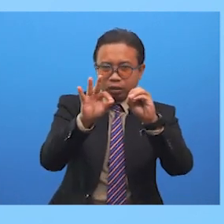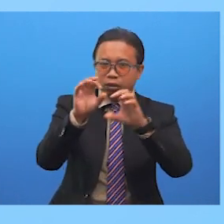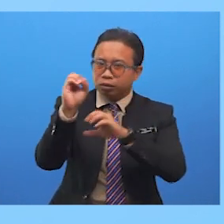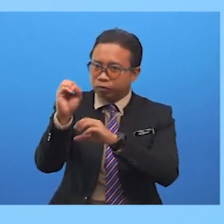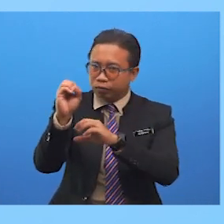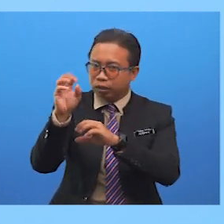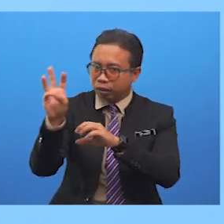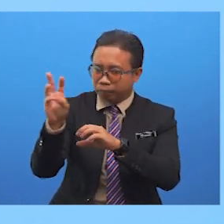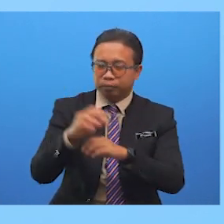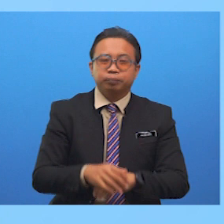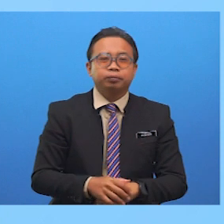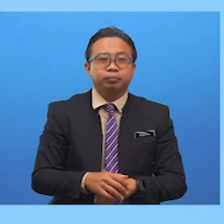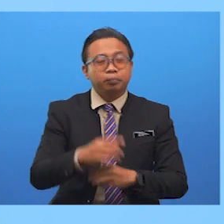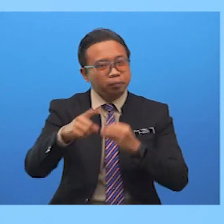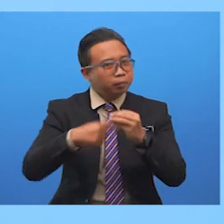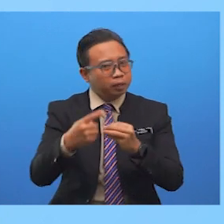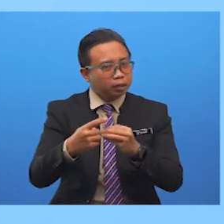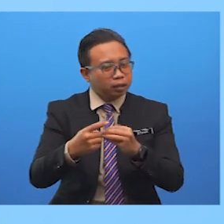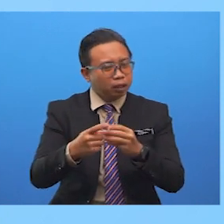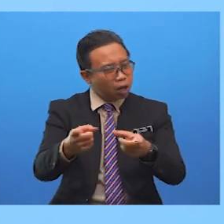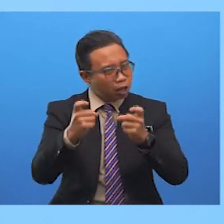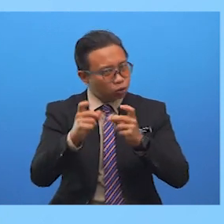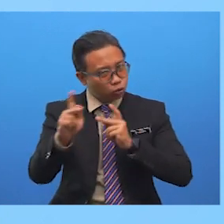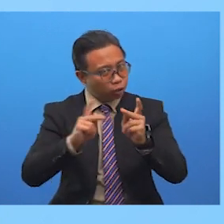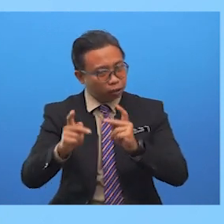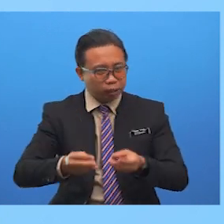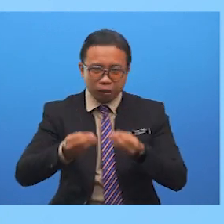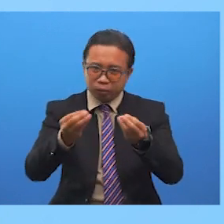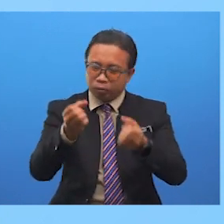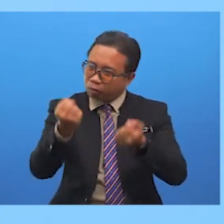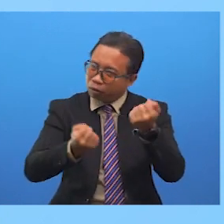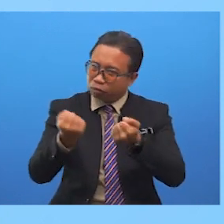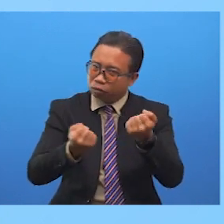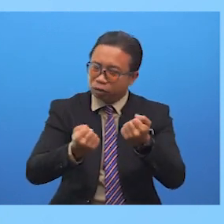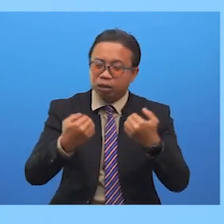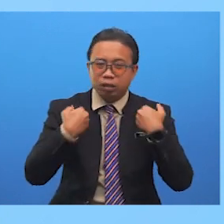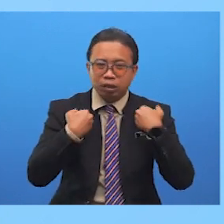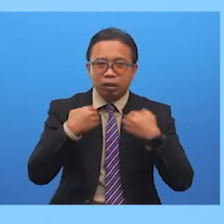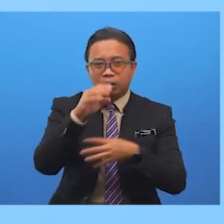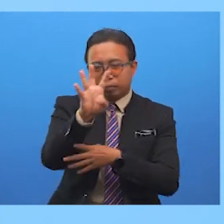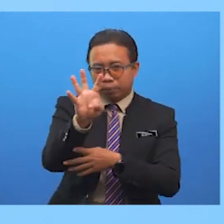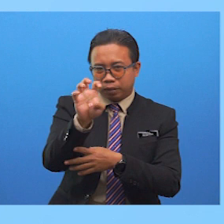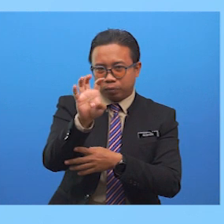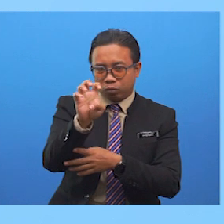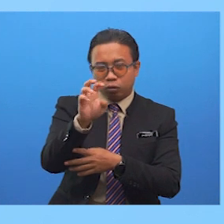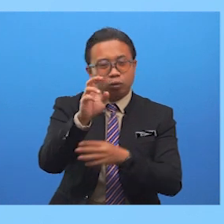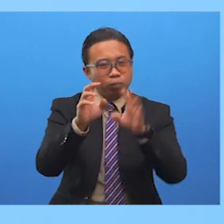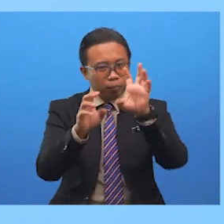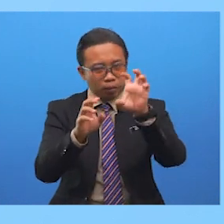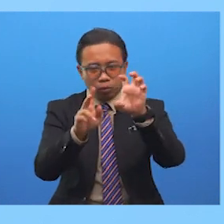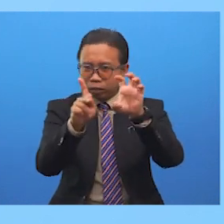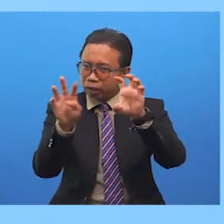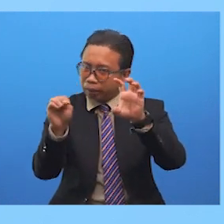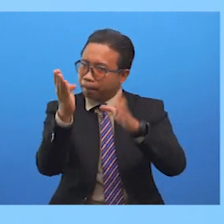6 apabila kelajuan crete yang dipandu oleh Suraya adalah 40 kilometer